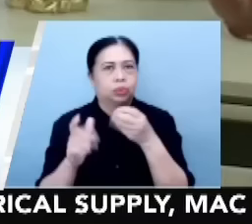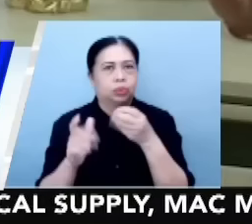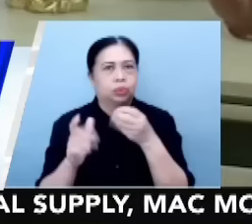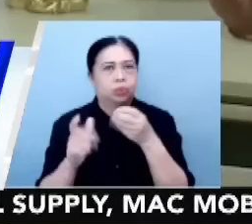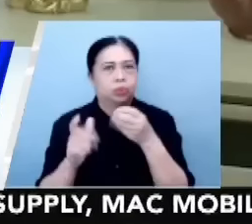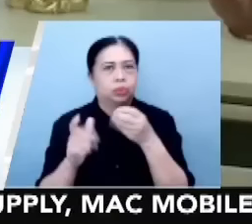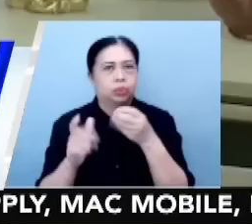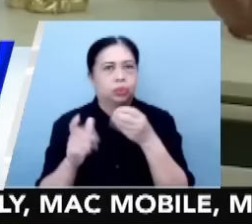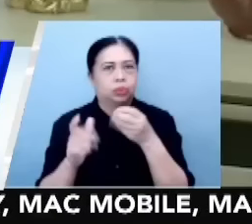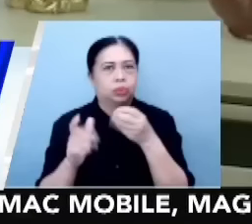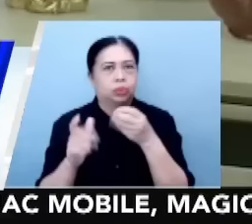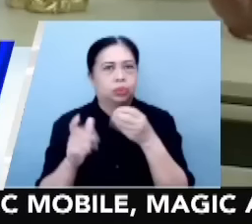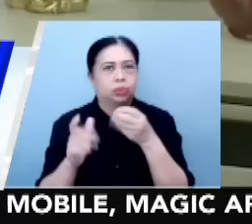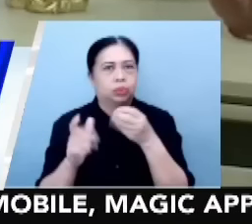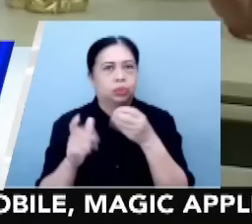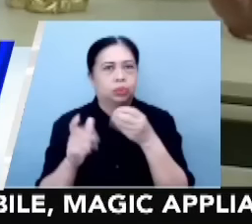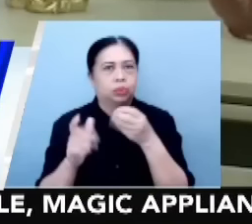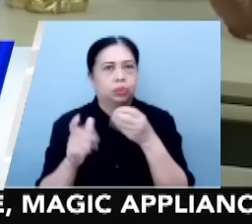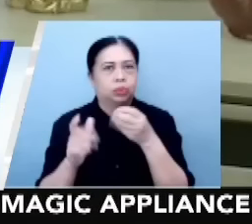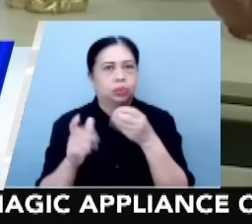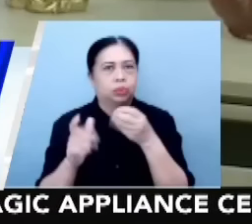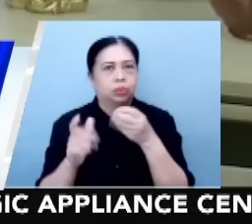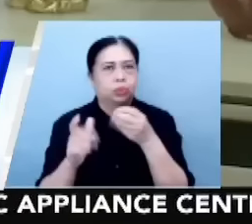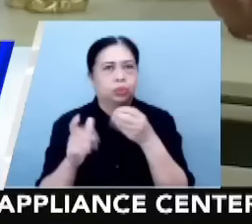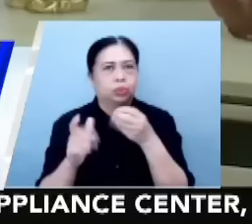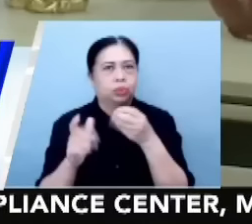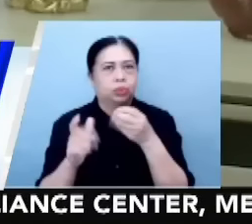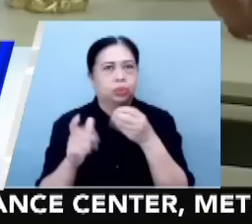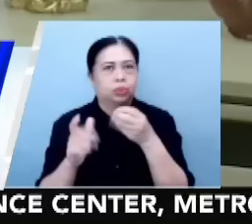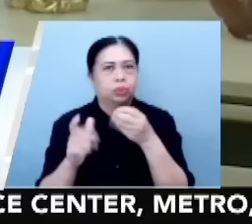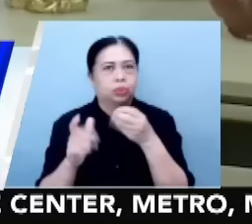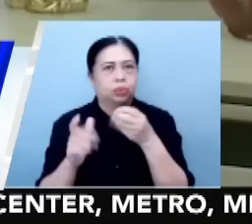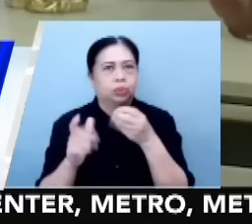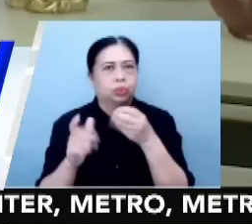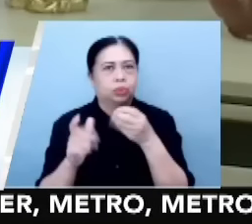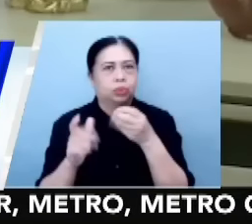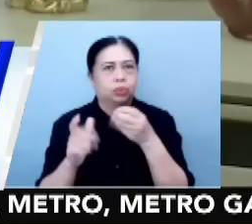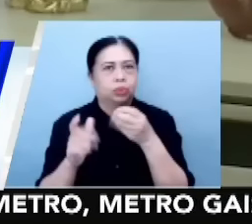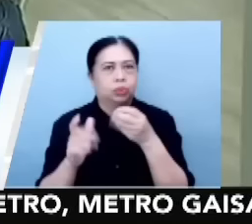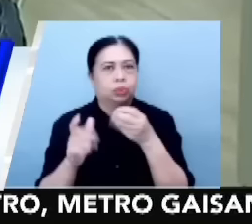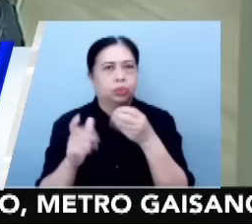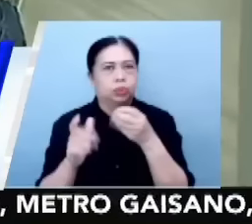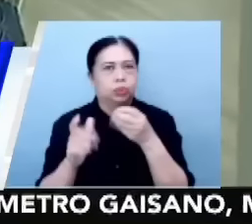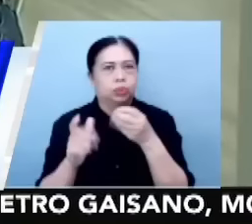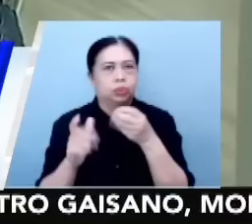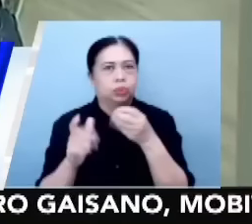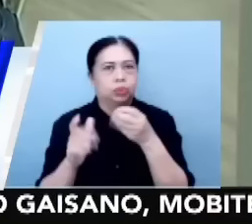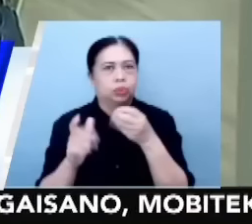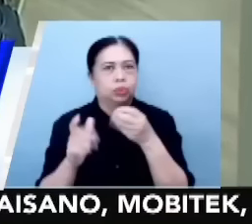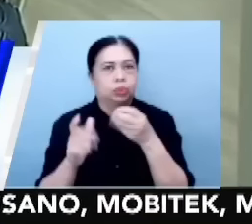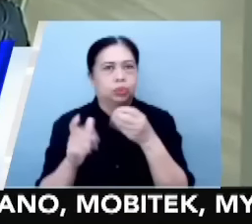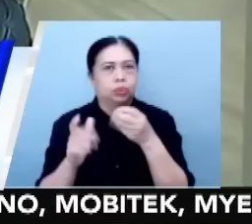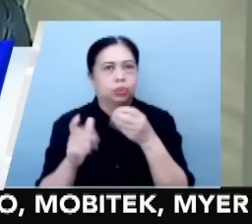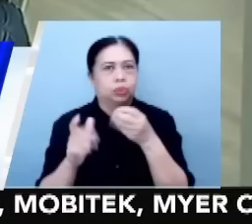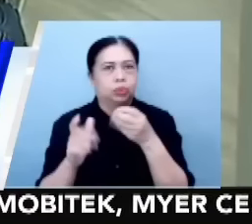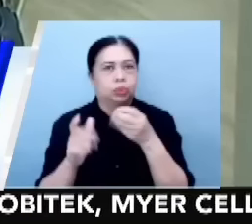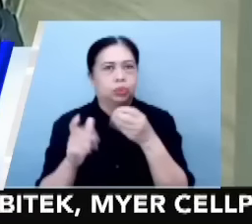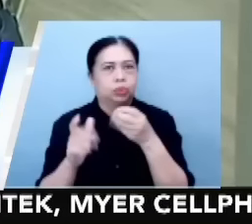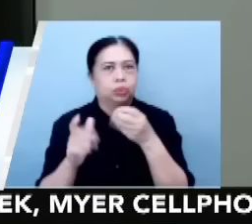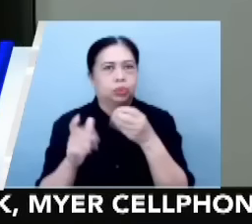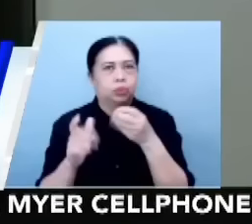possession doon sa kwarto nung subject hindi na tumanggi ang suspect